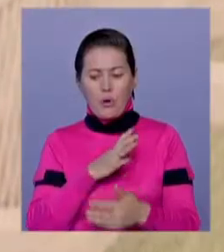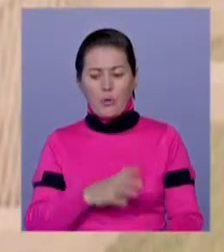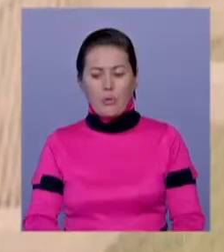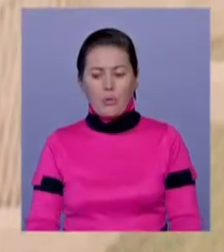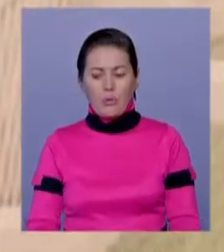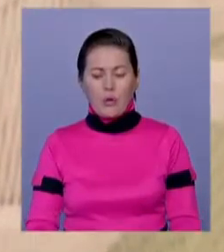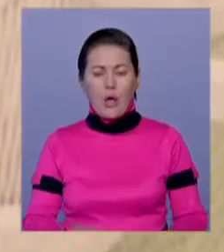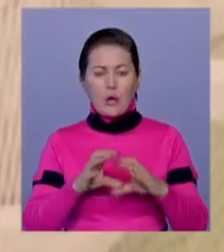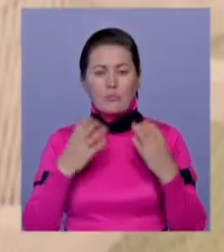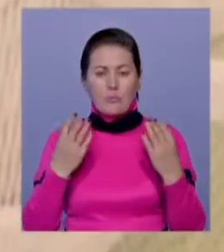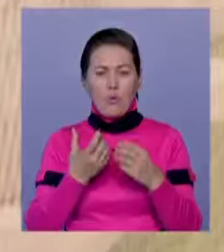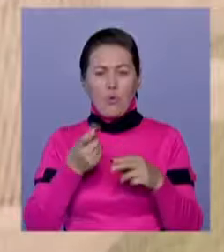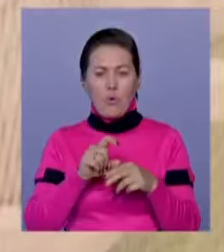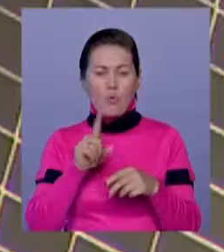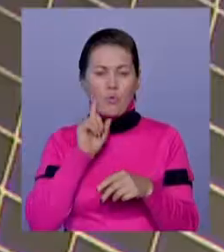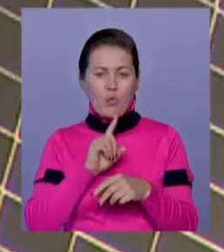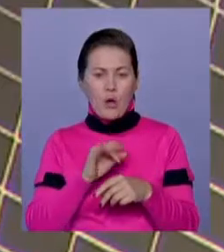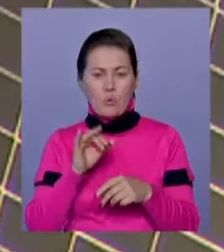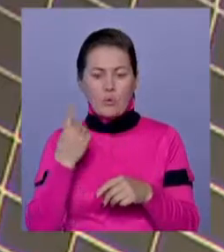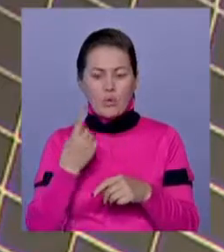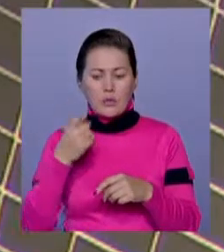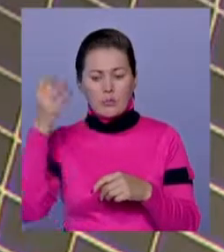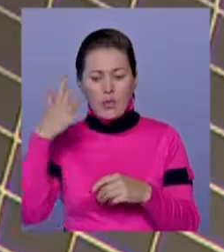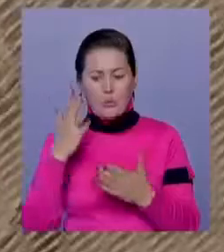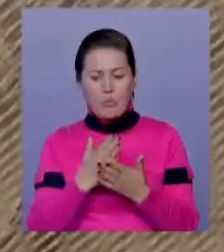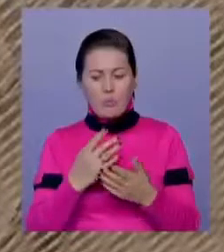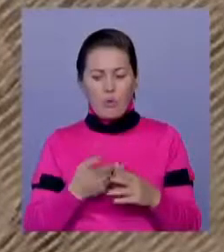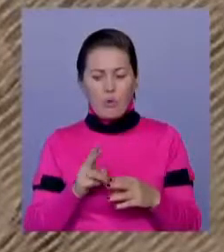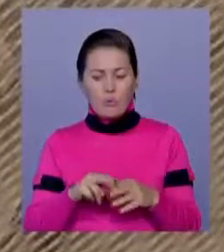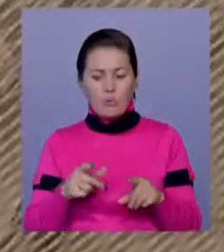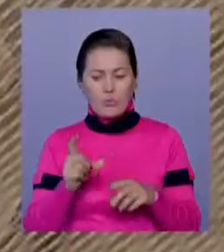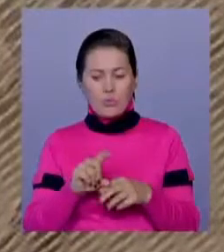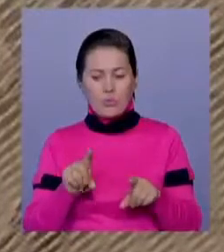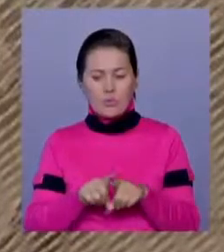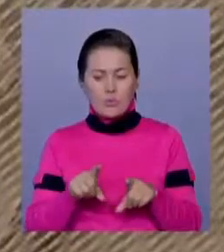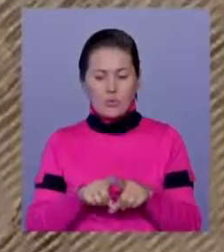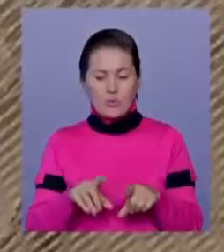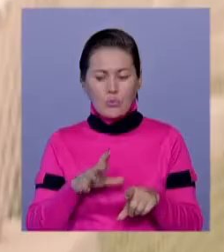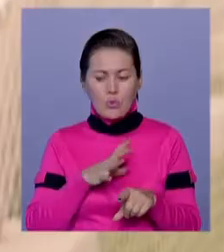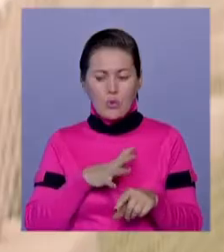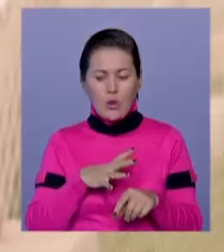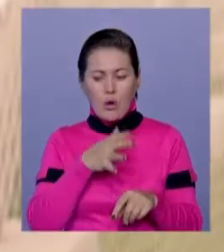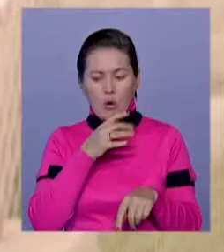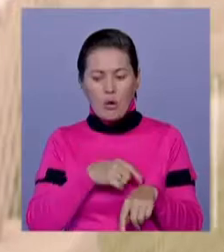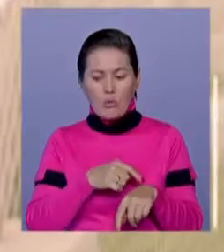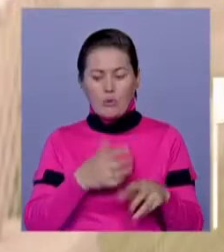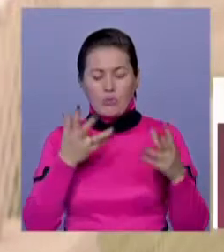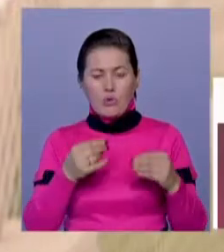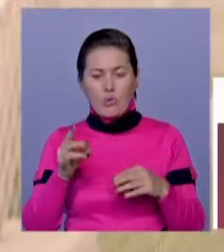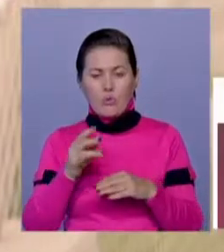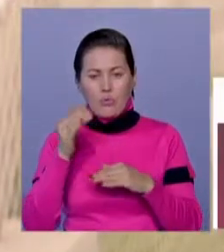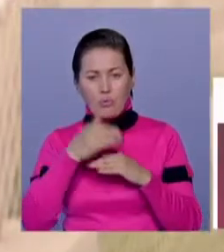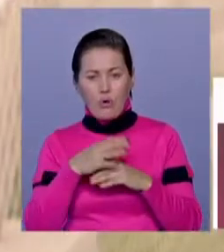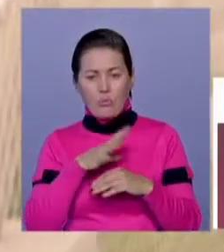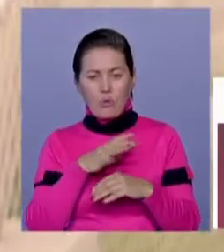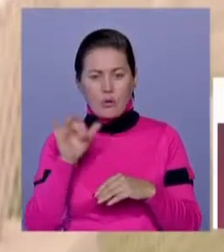Стадион өте ыңғайлы. Біріншіден жарық жағына келетін болсақ, өте қай уақытта болса, күндіз болсын, кешке